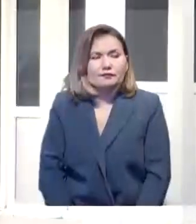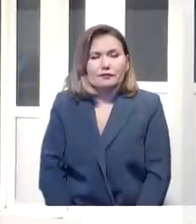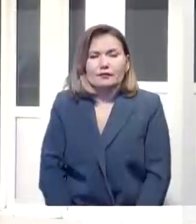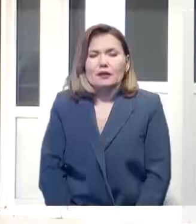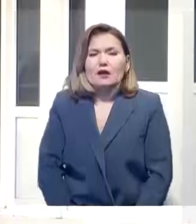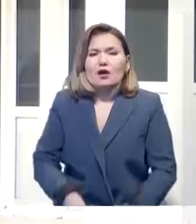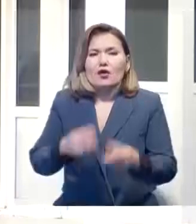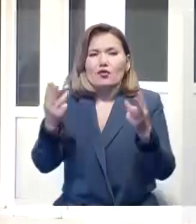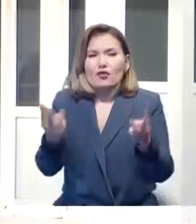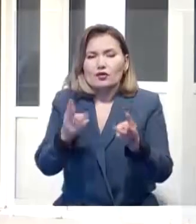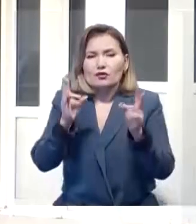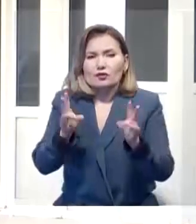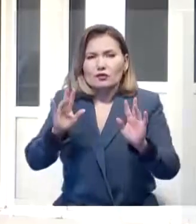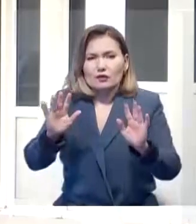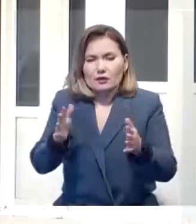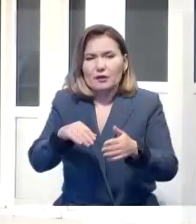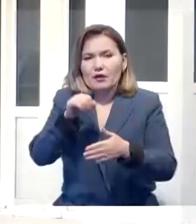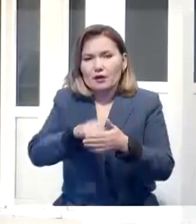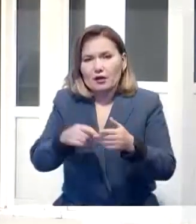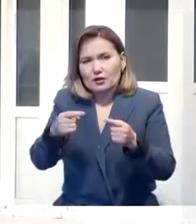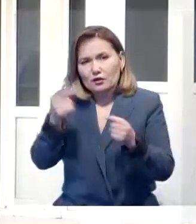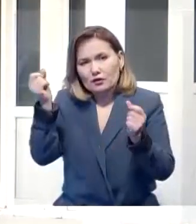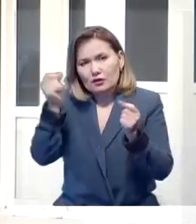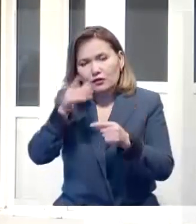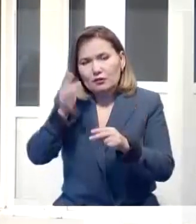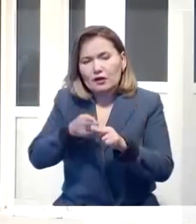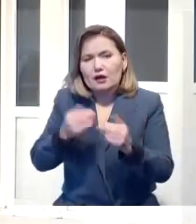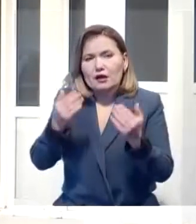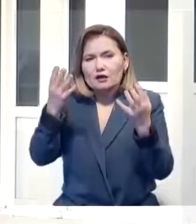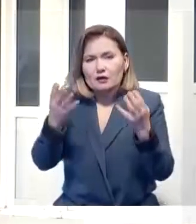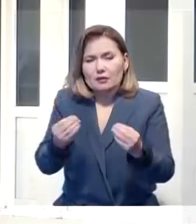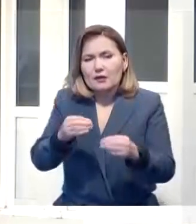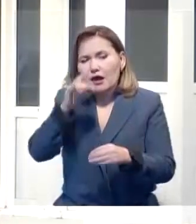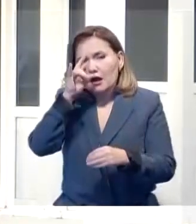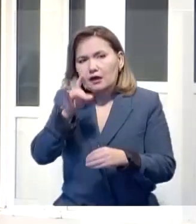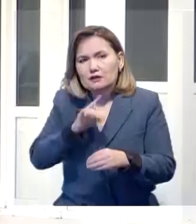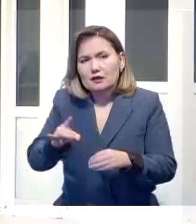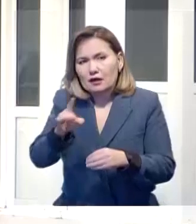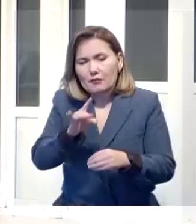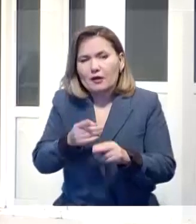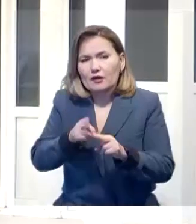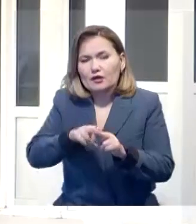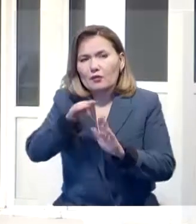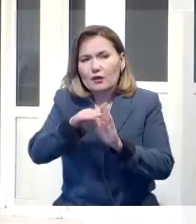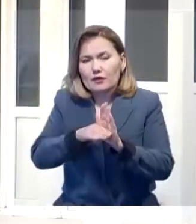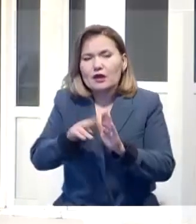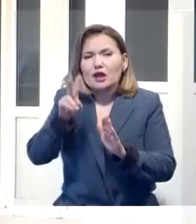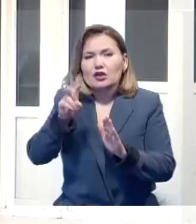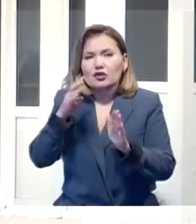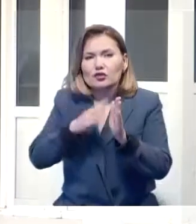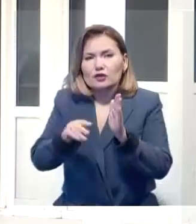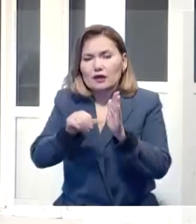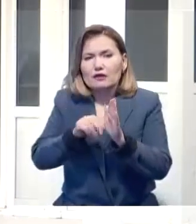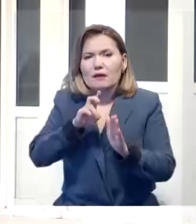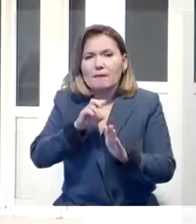өрт оқиғасының себебі анықталуда. Қазіргі таңда Қазақстан Республикасы қылмыстық кодексінің 292 бабы